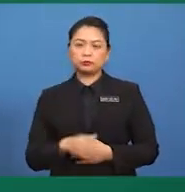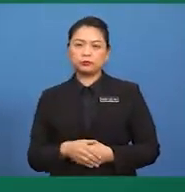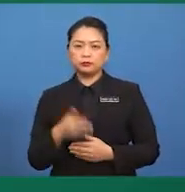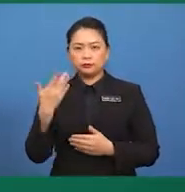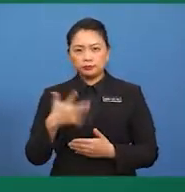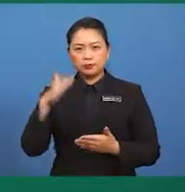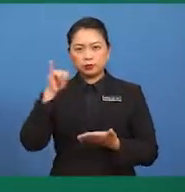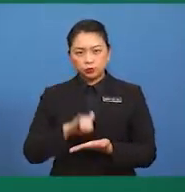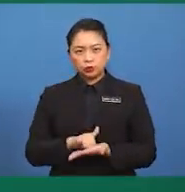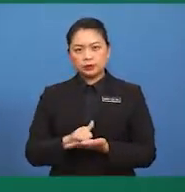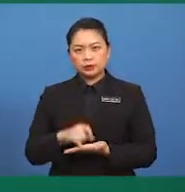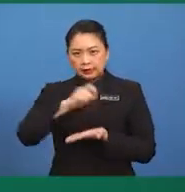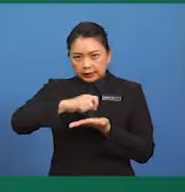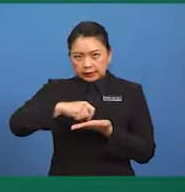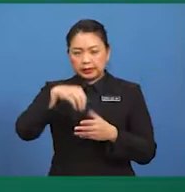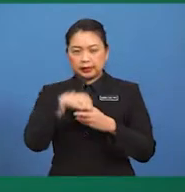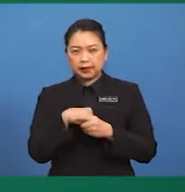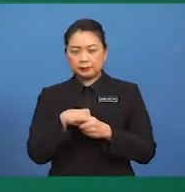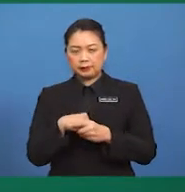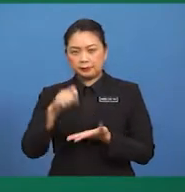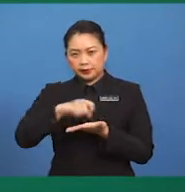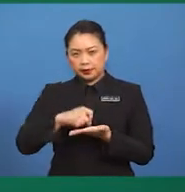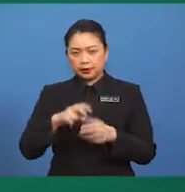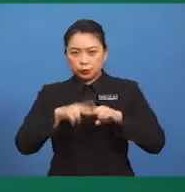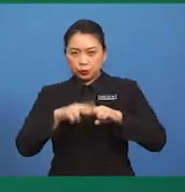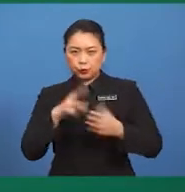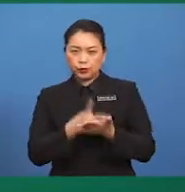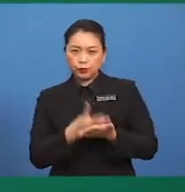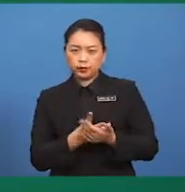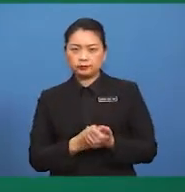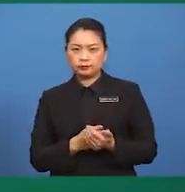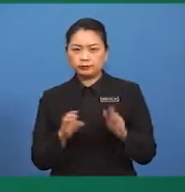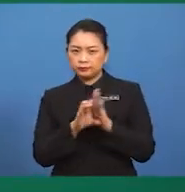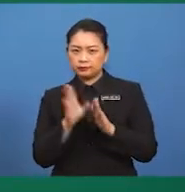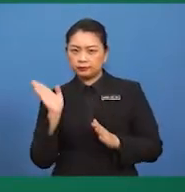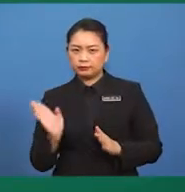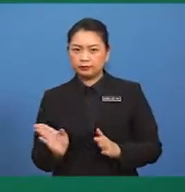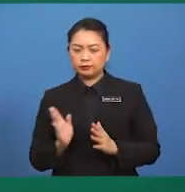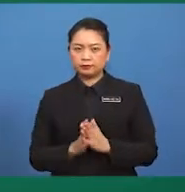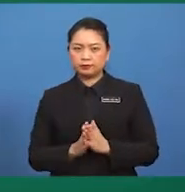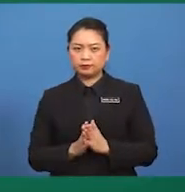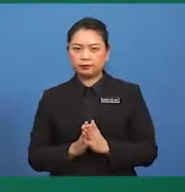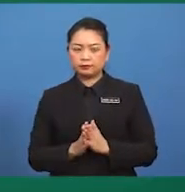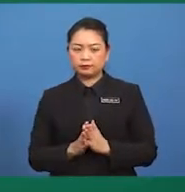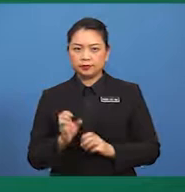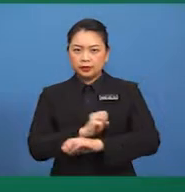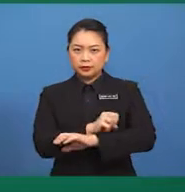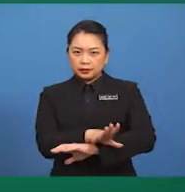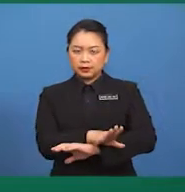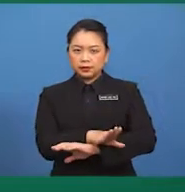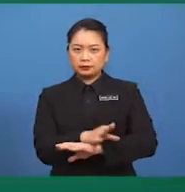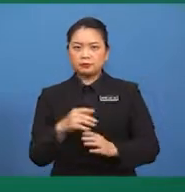Seterusnya murid-murid, kita catatkan dalam penyata kedudukan kewangan. Kesan hanya kepada akaun belum terima